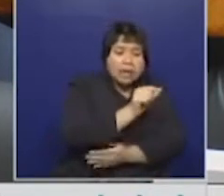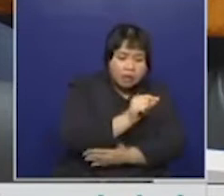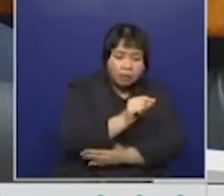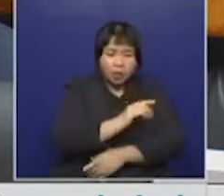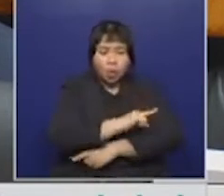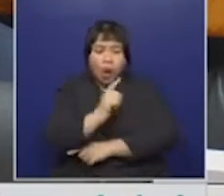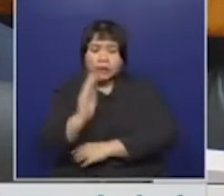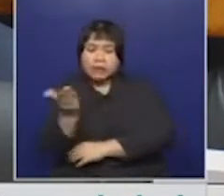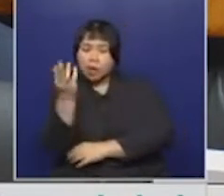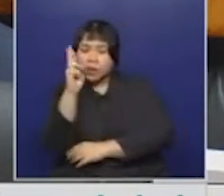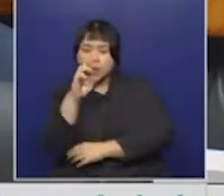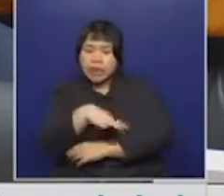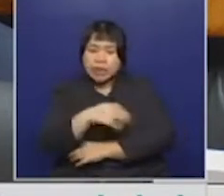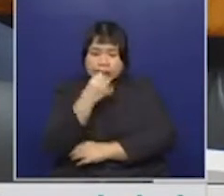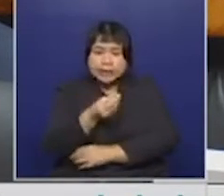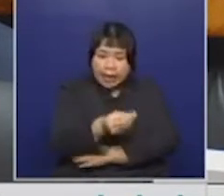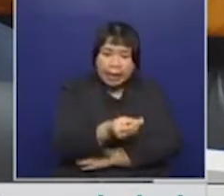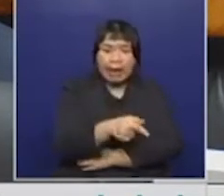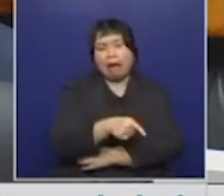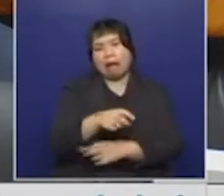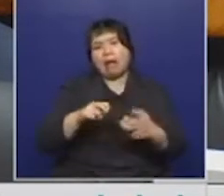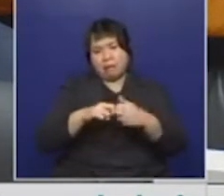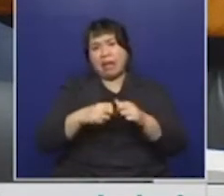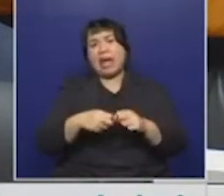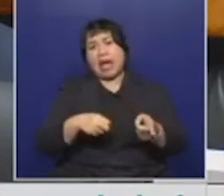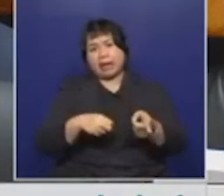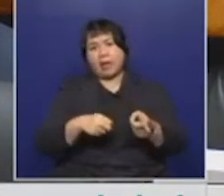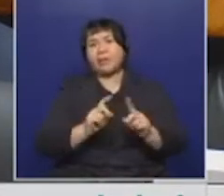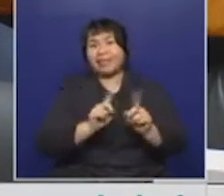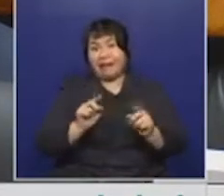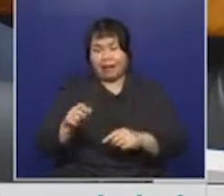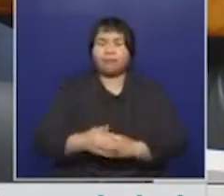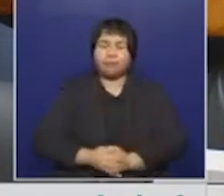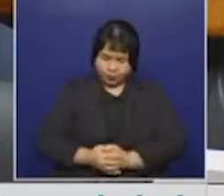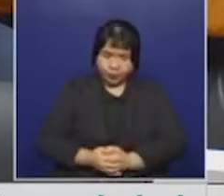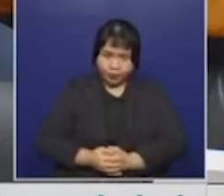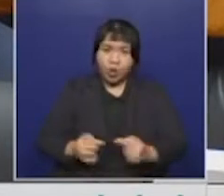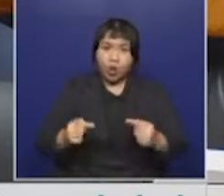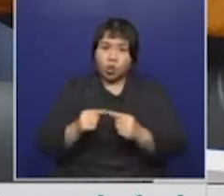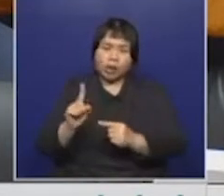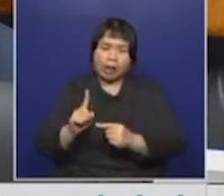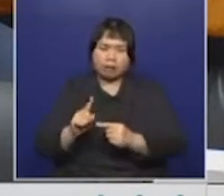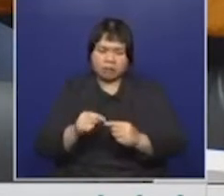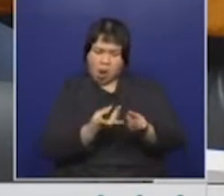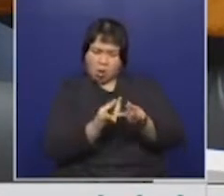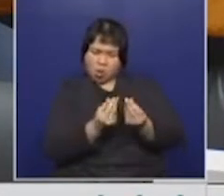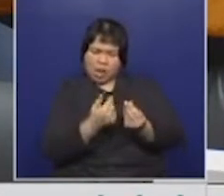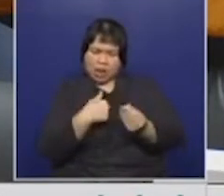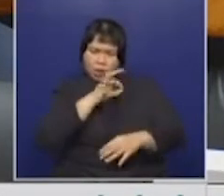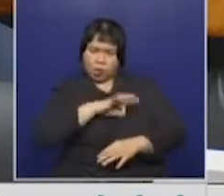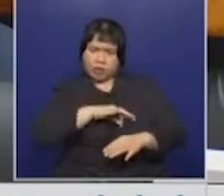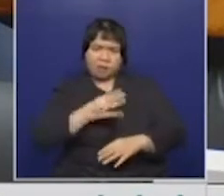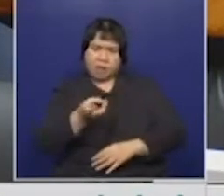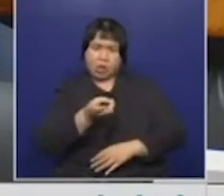ค่ะว่าทำไมประเทศไทยถึงเป็นประเทศที่ทุกข์ยากน้อยที่สุดในโลกอีกประเด็นก็คืออัตราการว่างงานที่ต่ำเกินไปอาจเป็นผลจัดการ